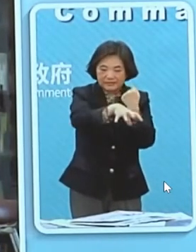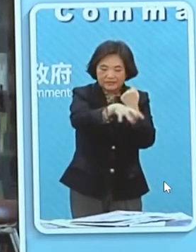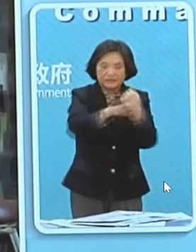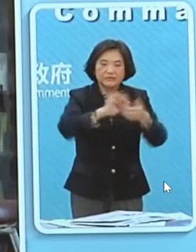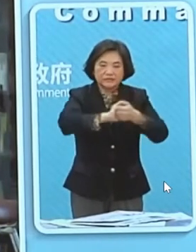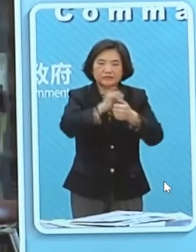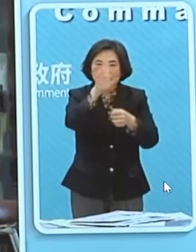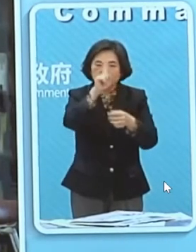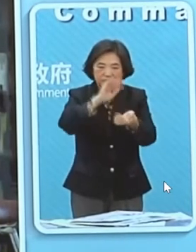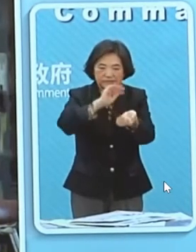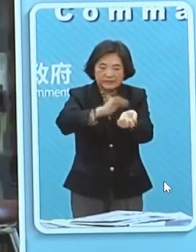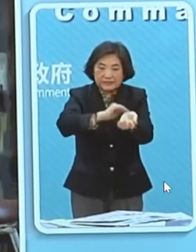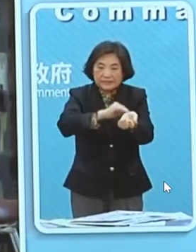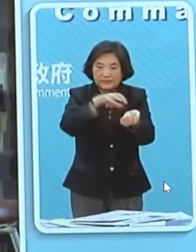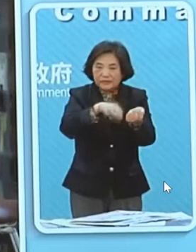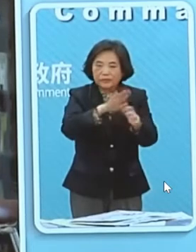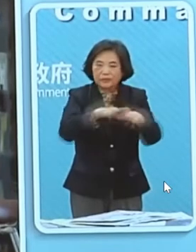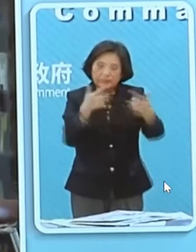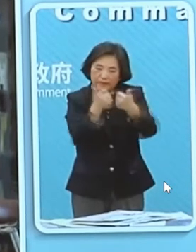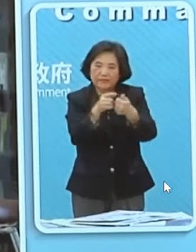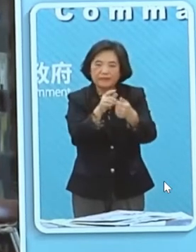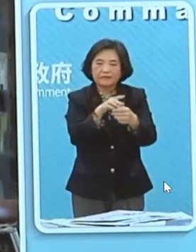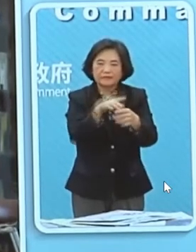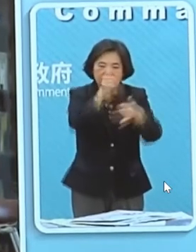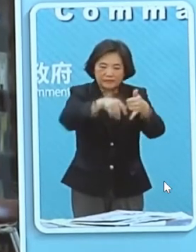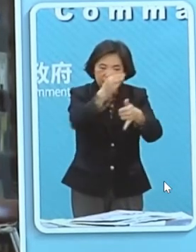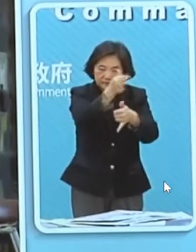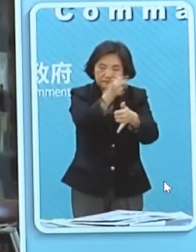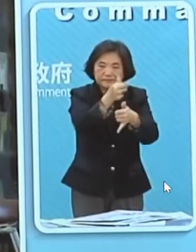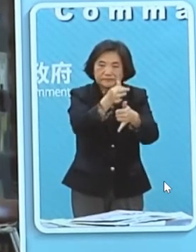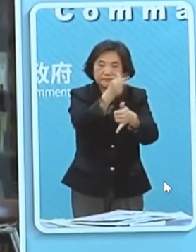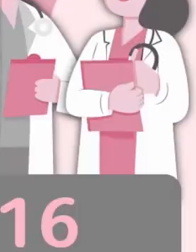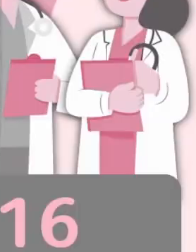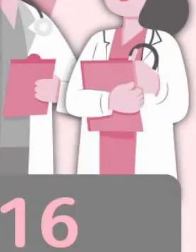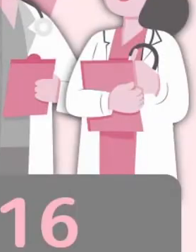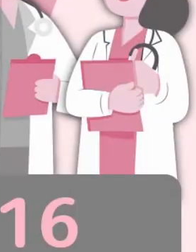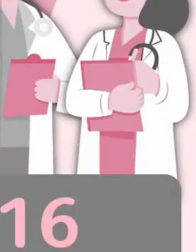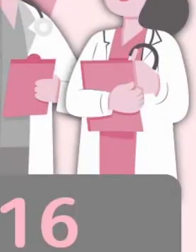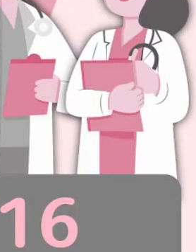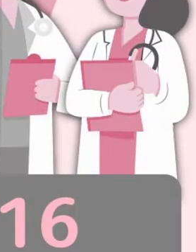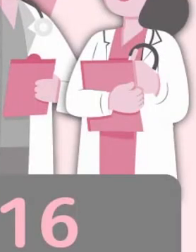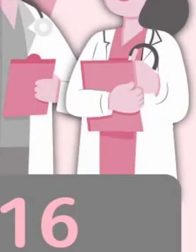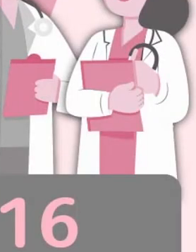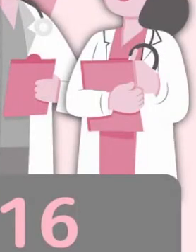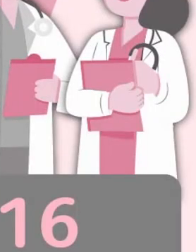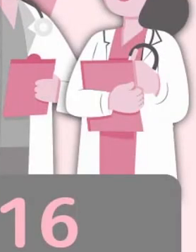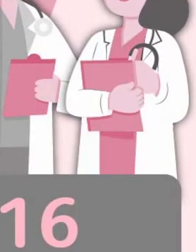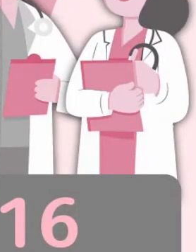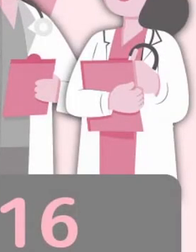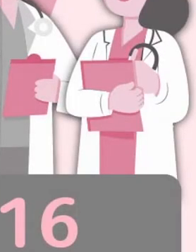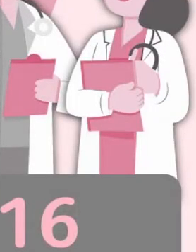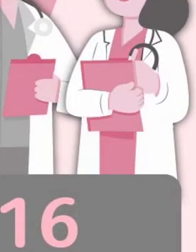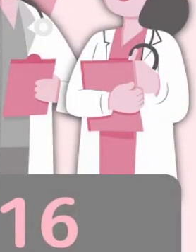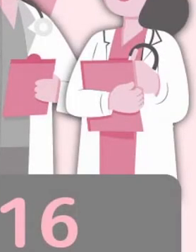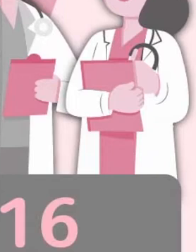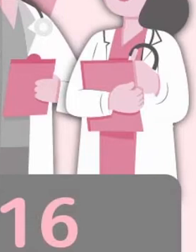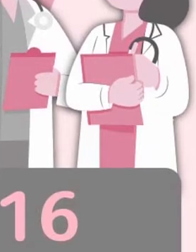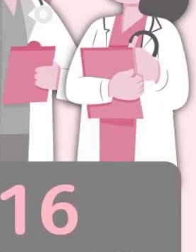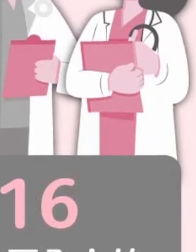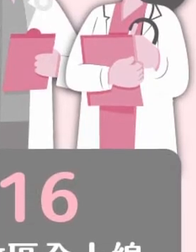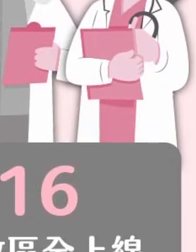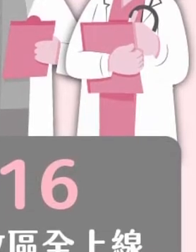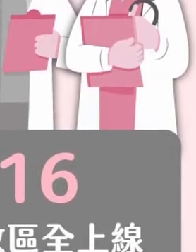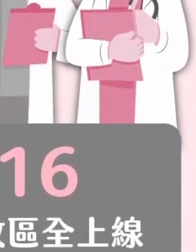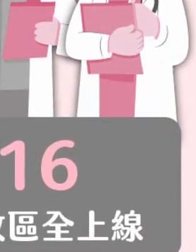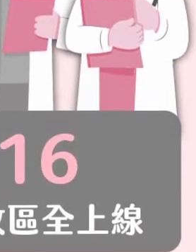所的医师来协助我们做确诊的个案的照护。那这派案过去之后，目前总合作